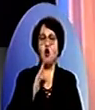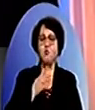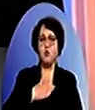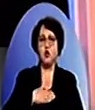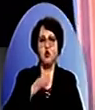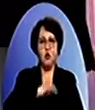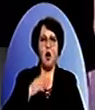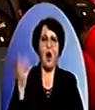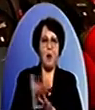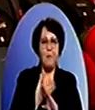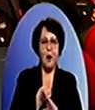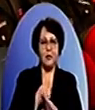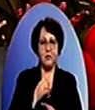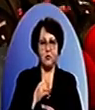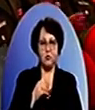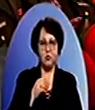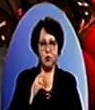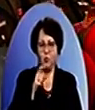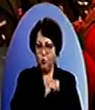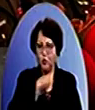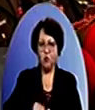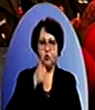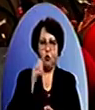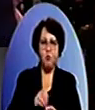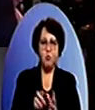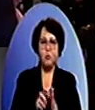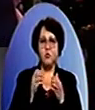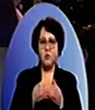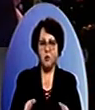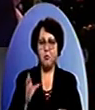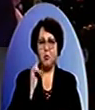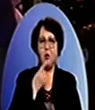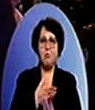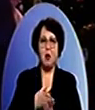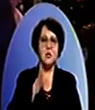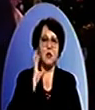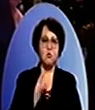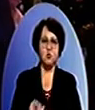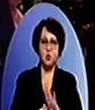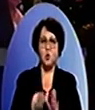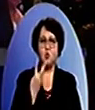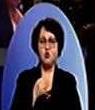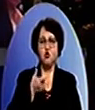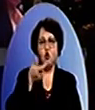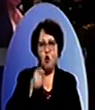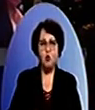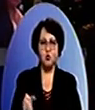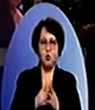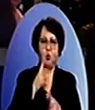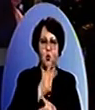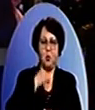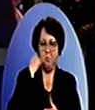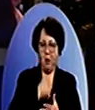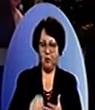оролцох үүрэгтэй болж байгаа юм аа. Батлан хамгаалахын салбарын одоо ингээд үндсэн гол хуулиуд нь ингээд батлагдж гарч дууссан